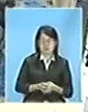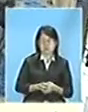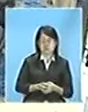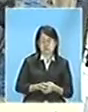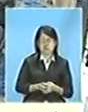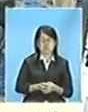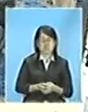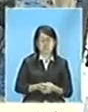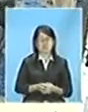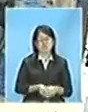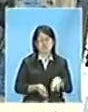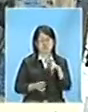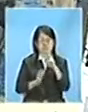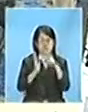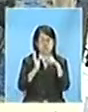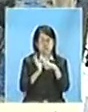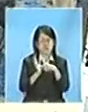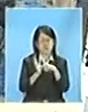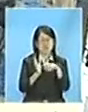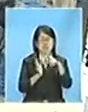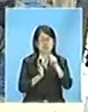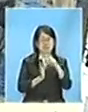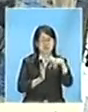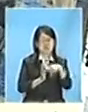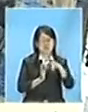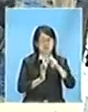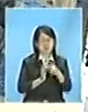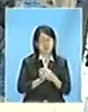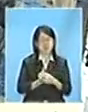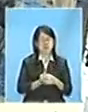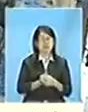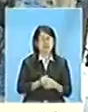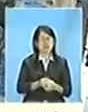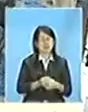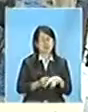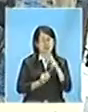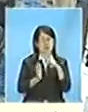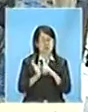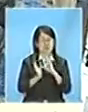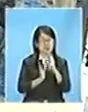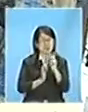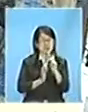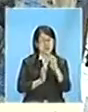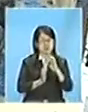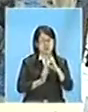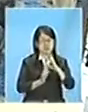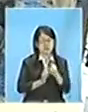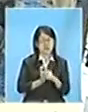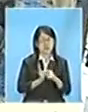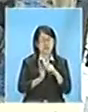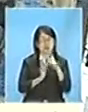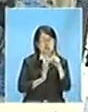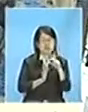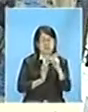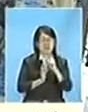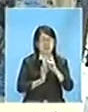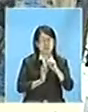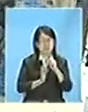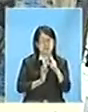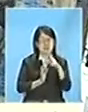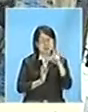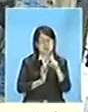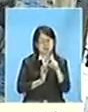นายรักพงษ์ณอุบลพลเอกรัชกฤตกาญจนวัฒน์พลเอกเลิศฤทธิ์เวสสวรรค์พลตำร